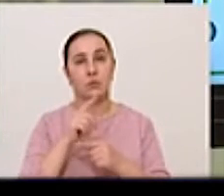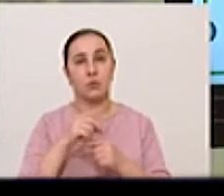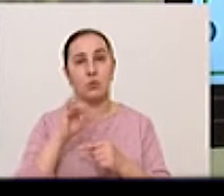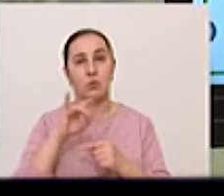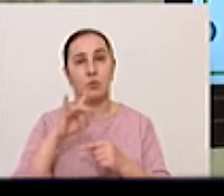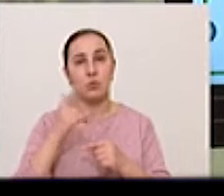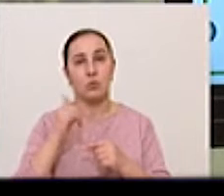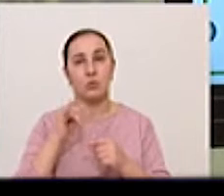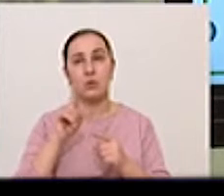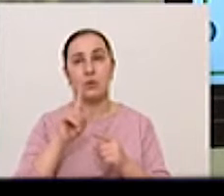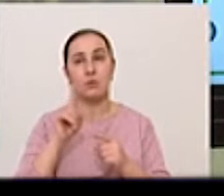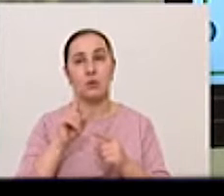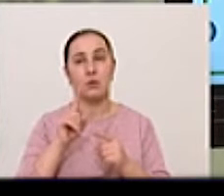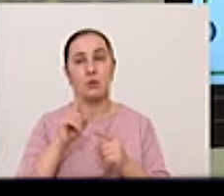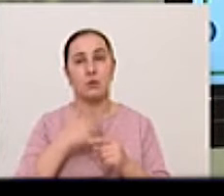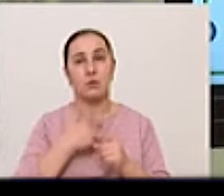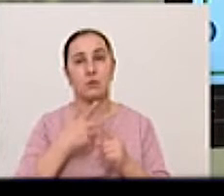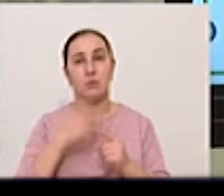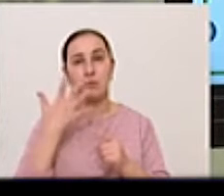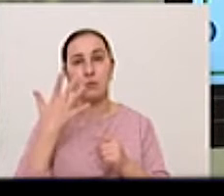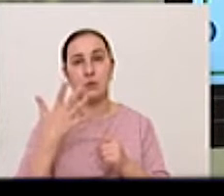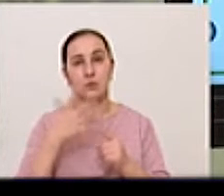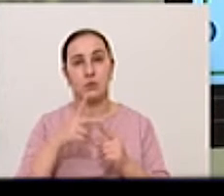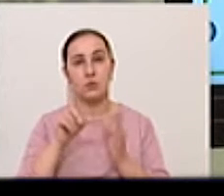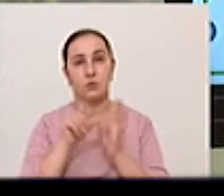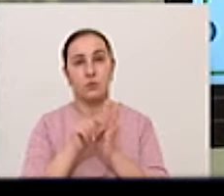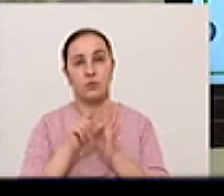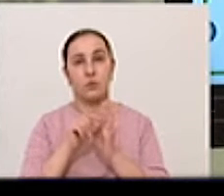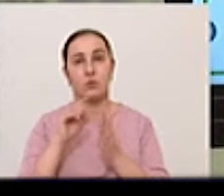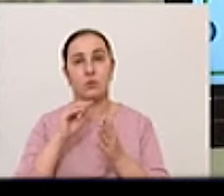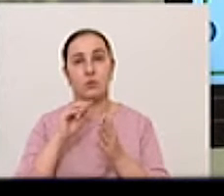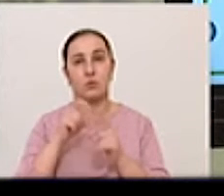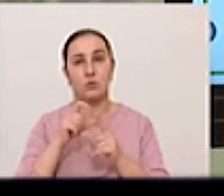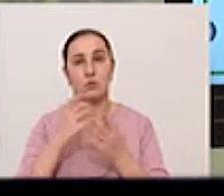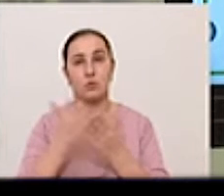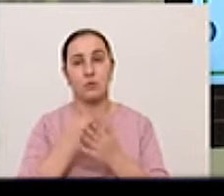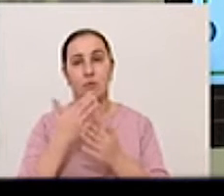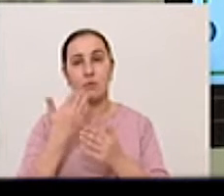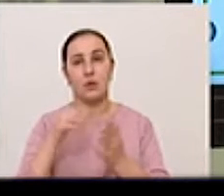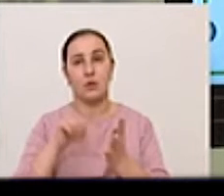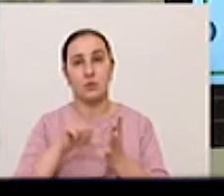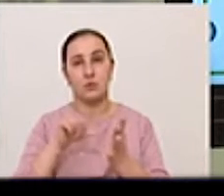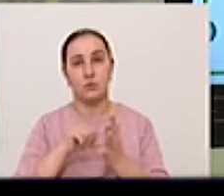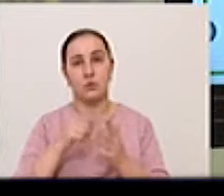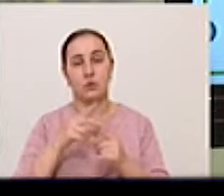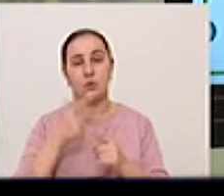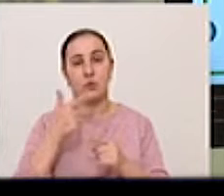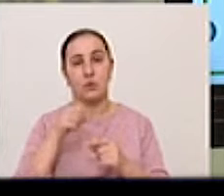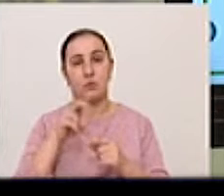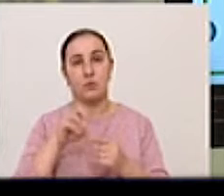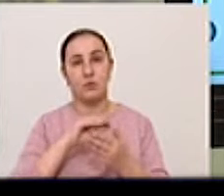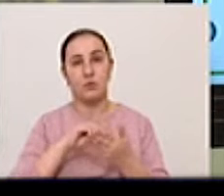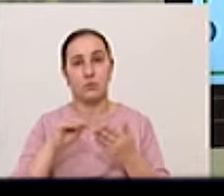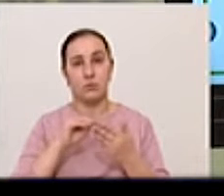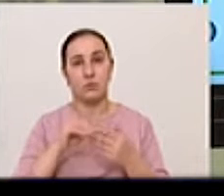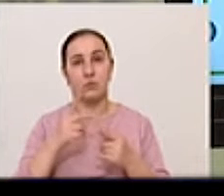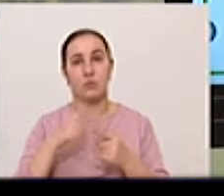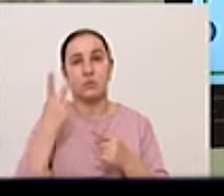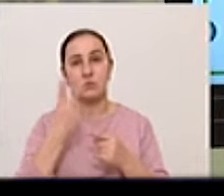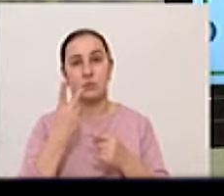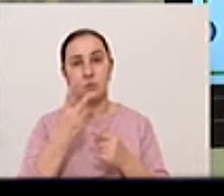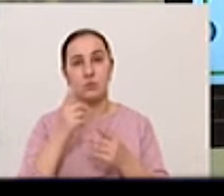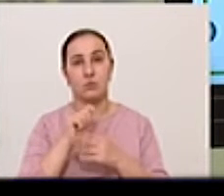urg'u ma'no farqlaydigan 5 ta juft so'zlar toping va ular ishtirokida gaplar tuzing.